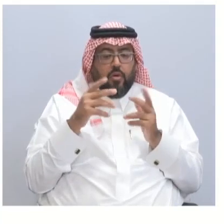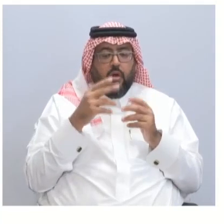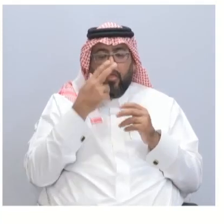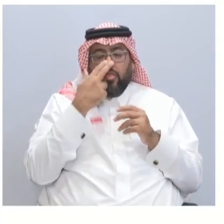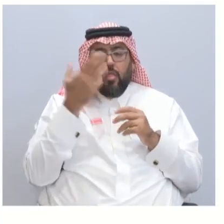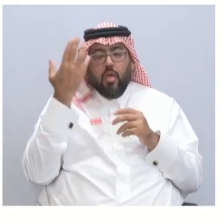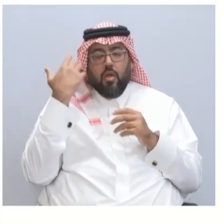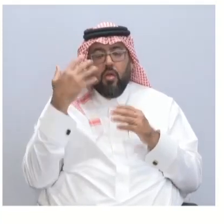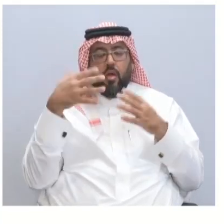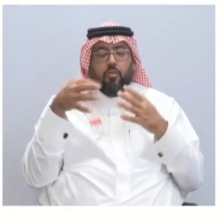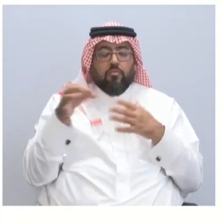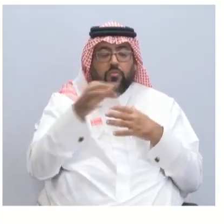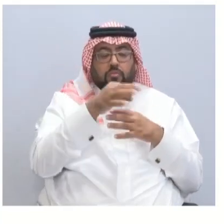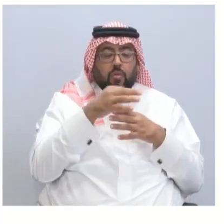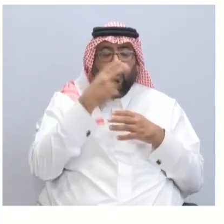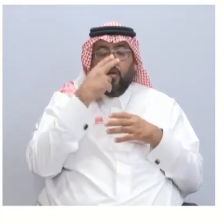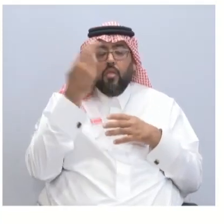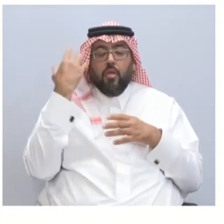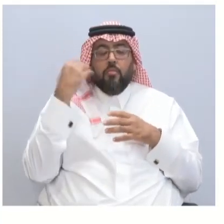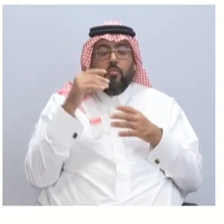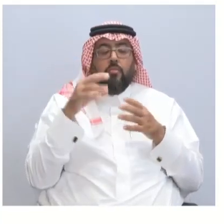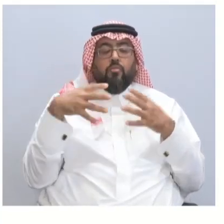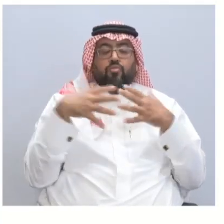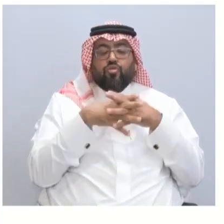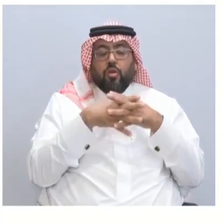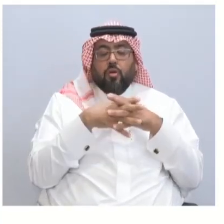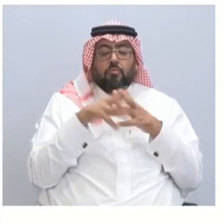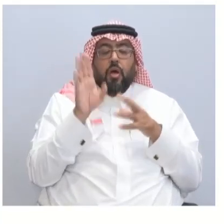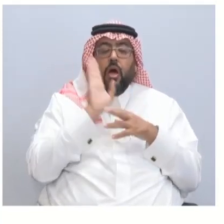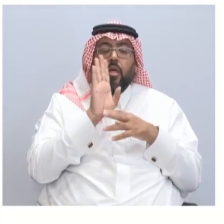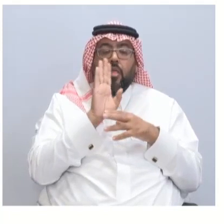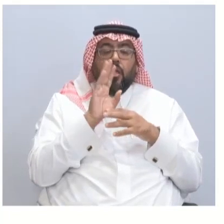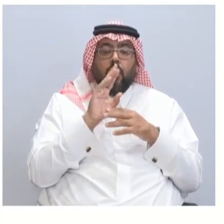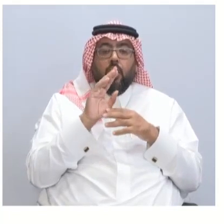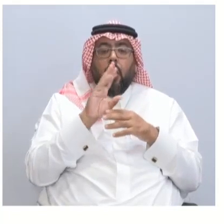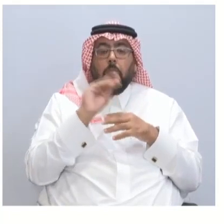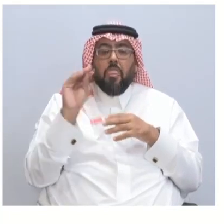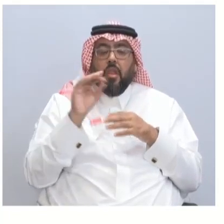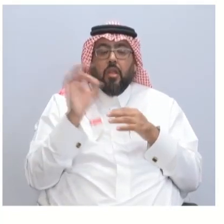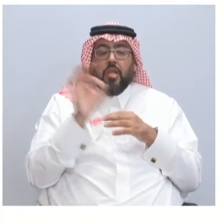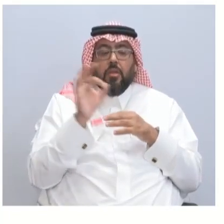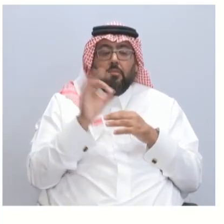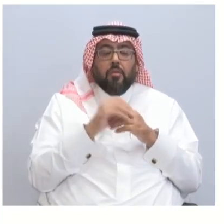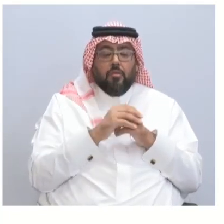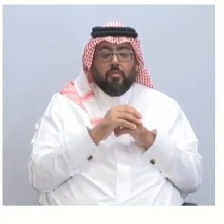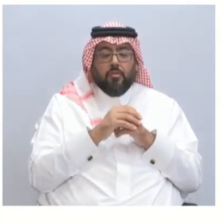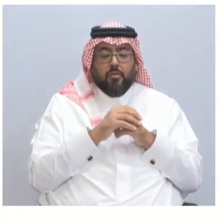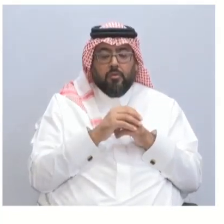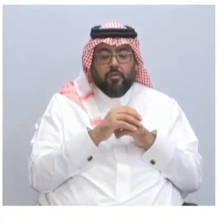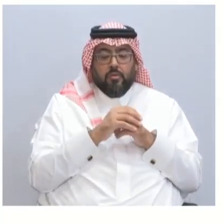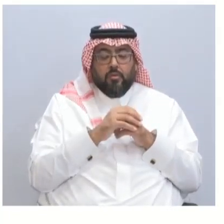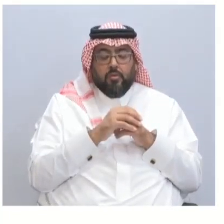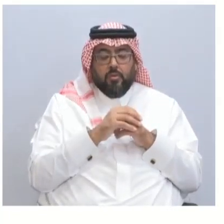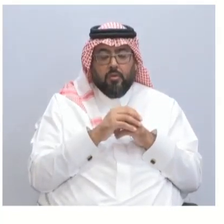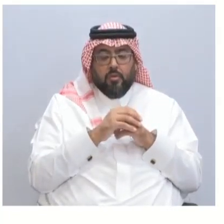مشترك كذلك من الخصائص المشتركه ان عاداتهم وتقاليدهم متقاربه كذلك